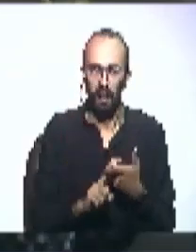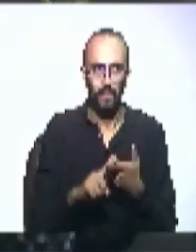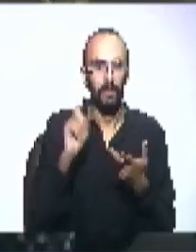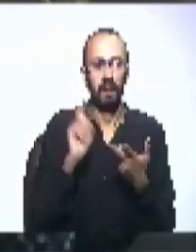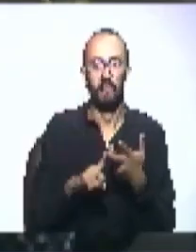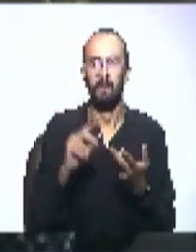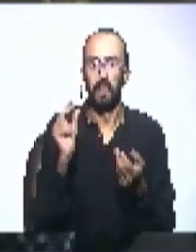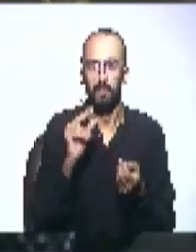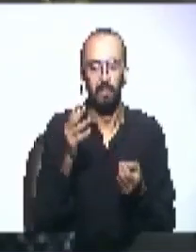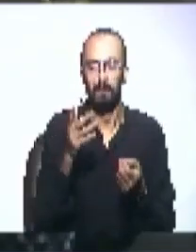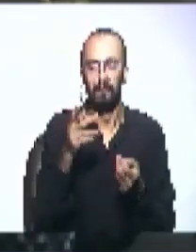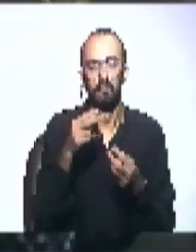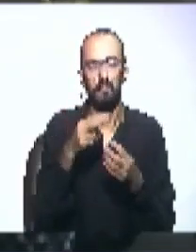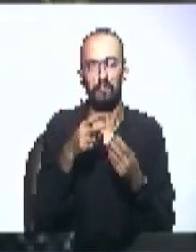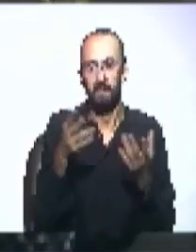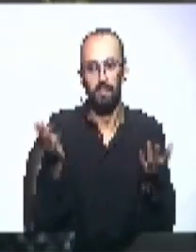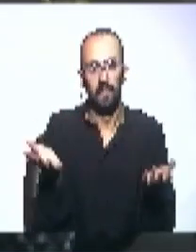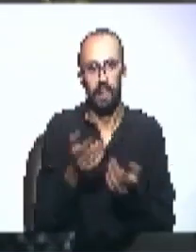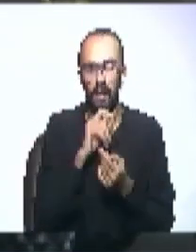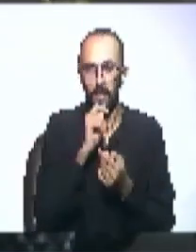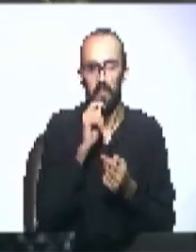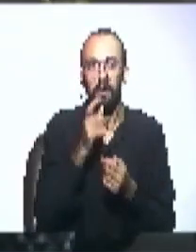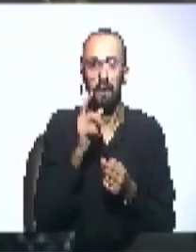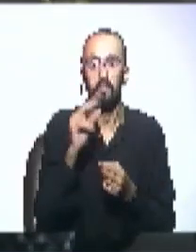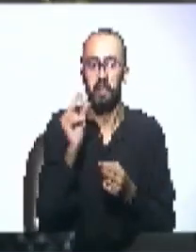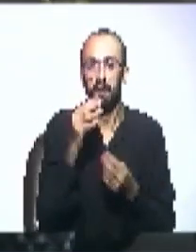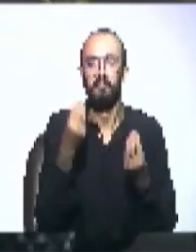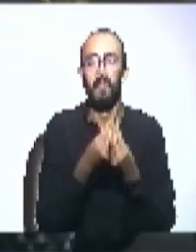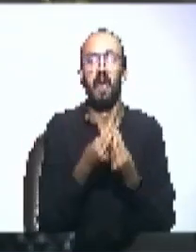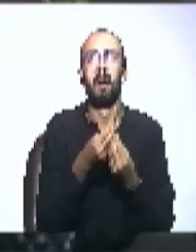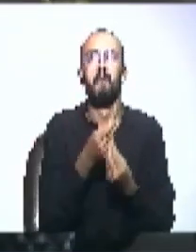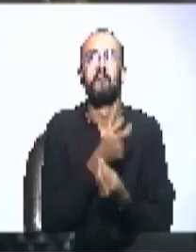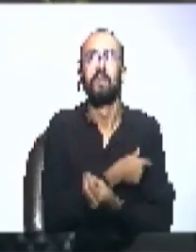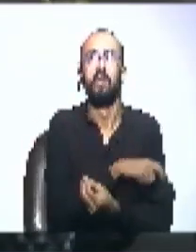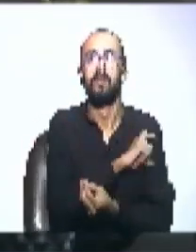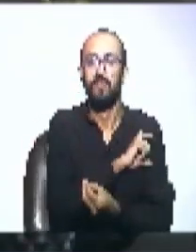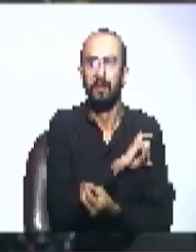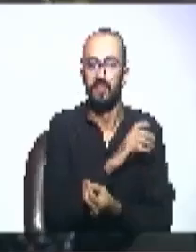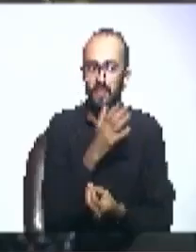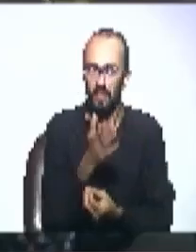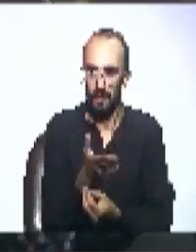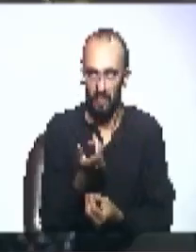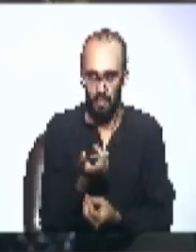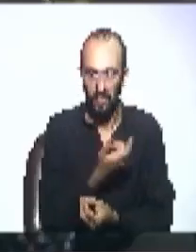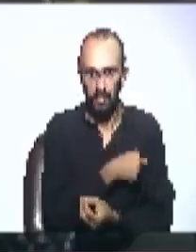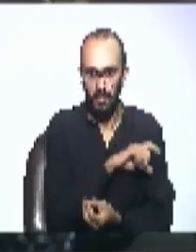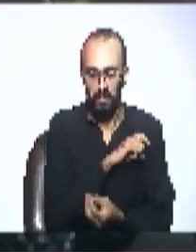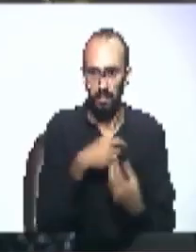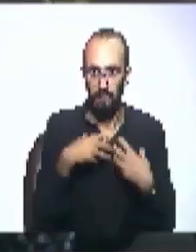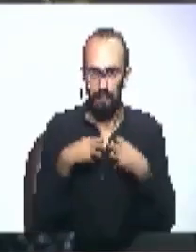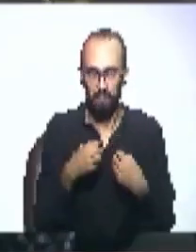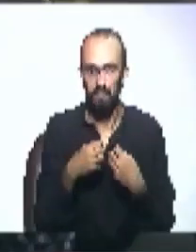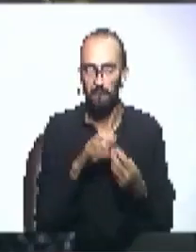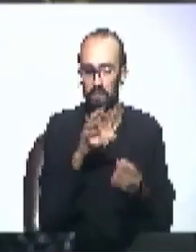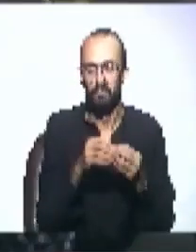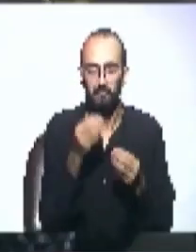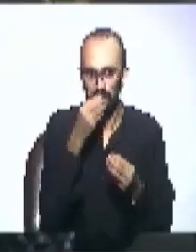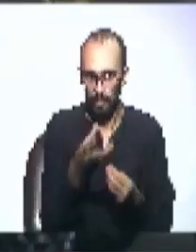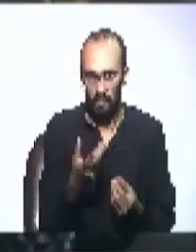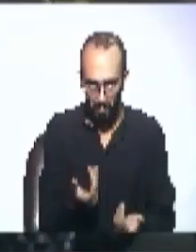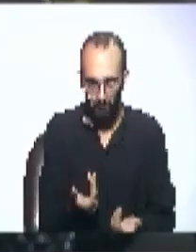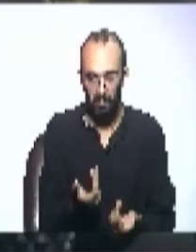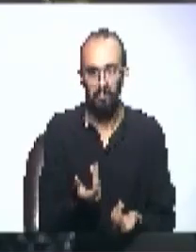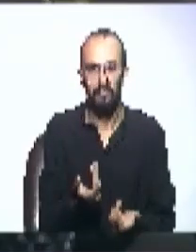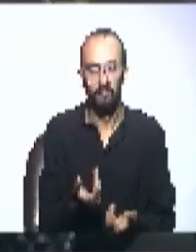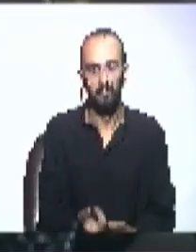الشيف حط البيض مع البطاطس فاستخدمنا الكربوهيدرات واستخدمنا البروتين، فاخدنا